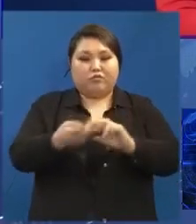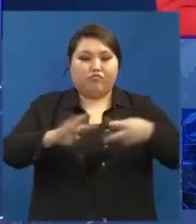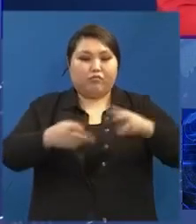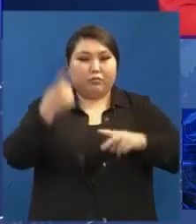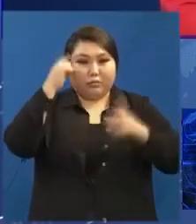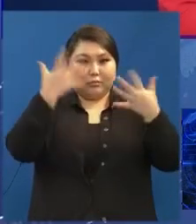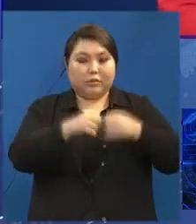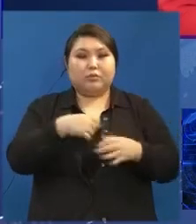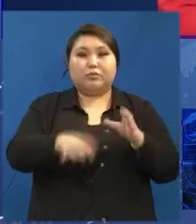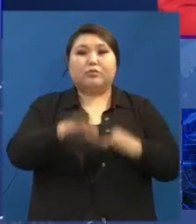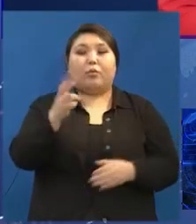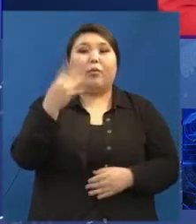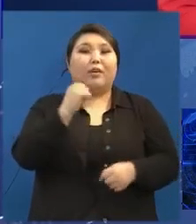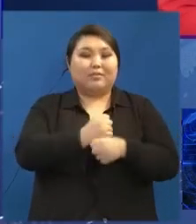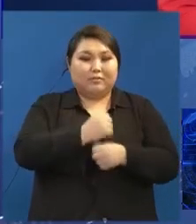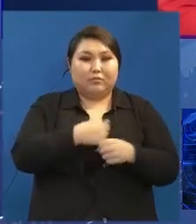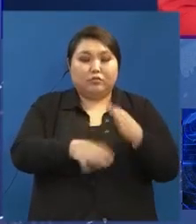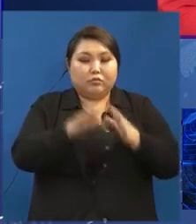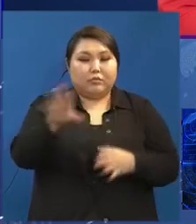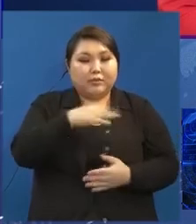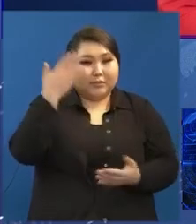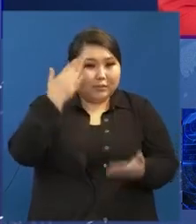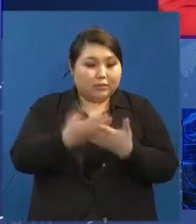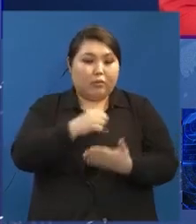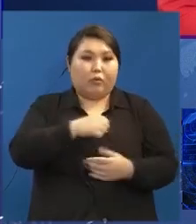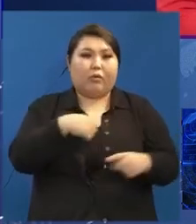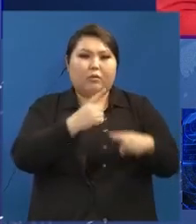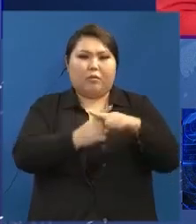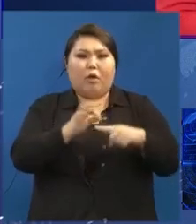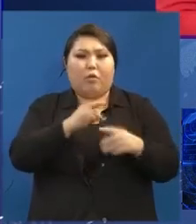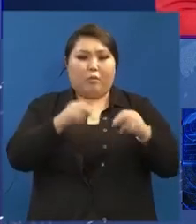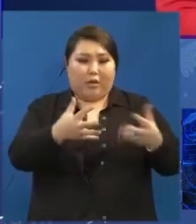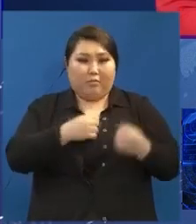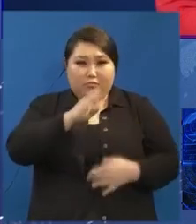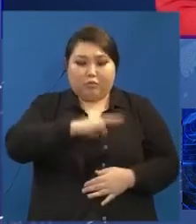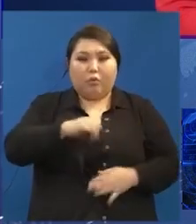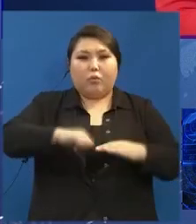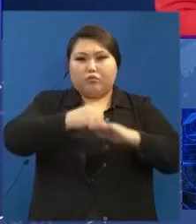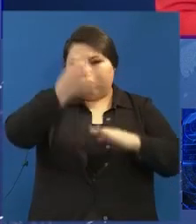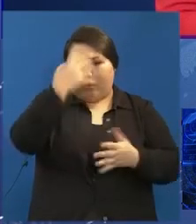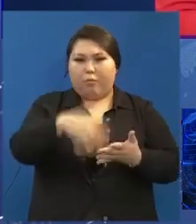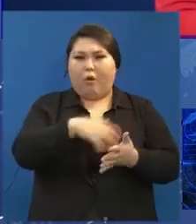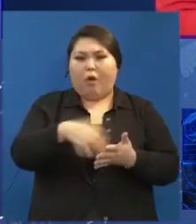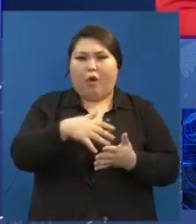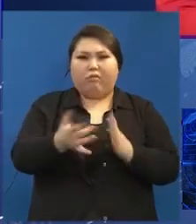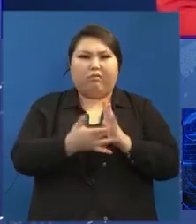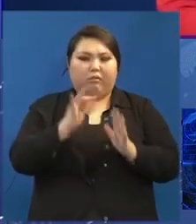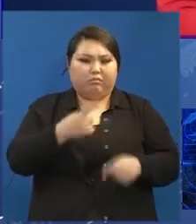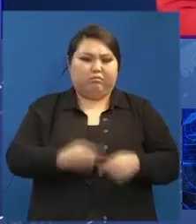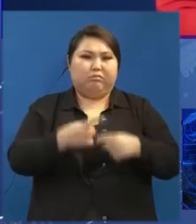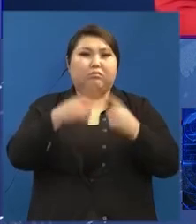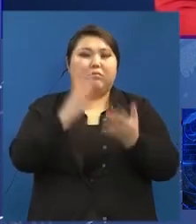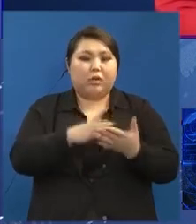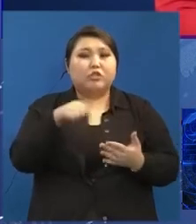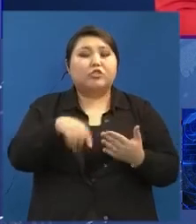зохион байгуулагдаж байгаа сонгуулийн үйл ажиллагаанаас болоод сонгогчдын саналыг өөрт нэмэх оноо болгон татаж авахын тулд улс төрийн хүрээнд бохир технологиуд маш гаргууд хэрэгждэг